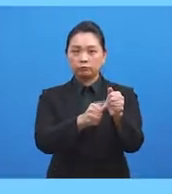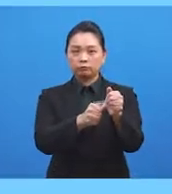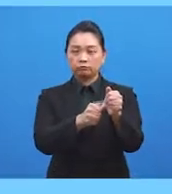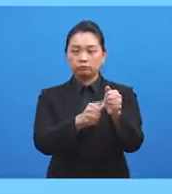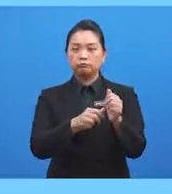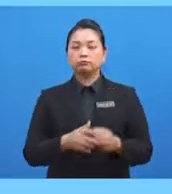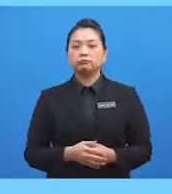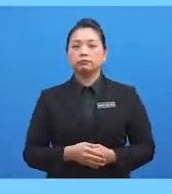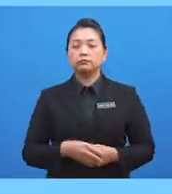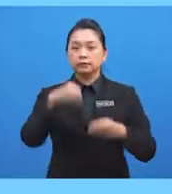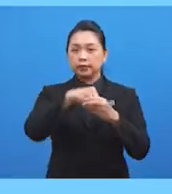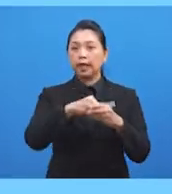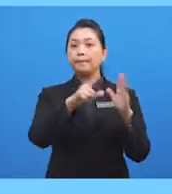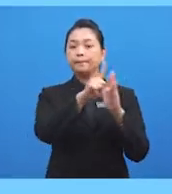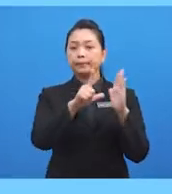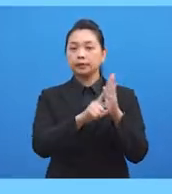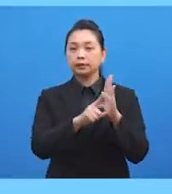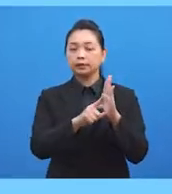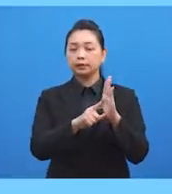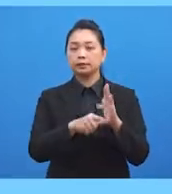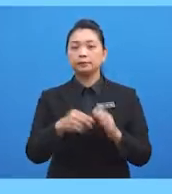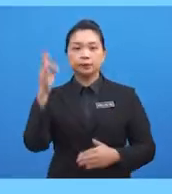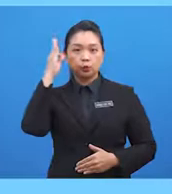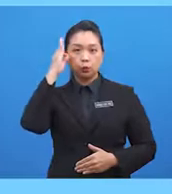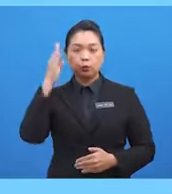peruntukan dalam perlembagaan persekutuan.